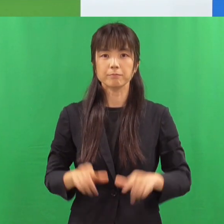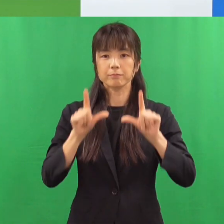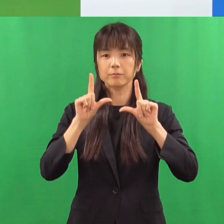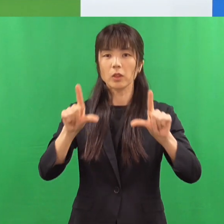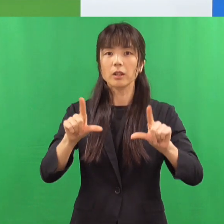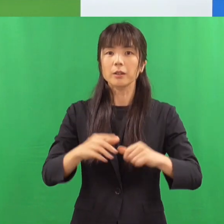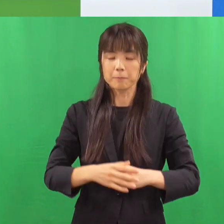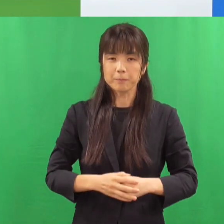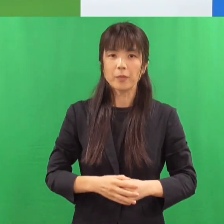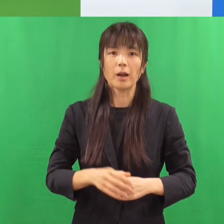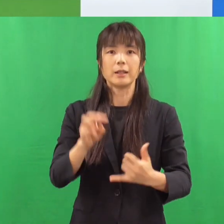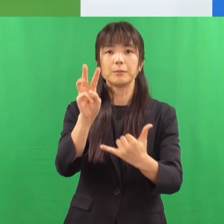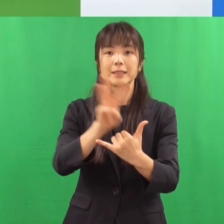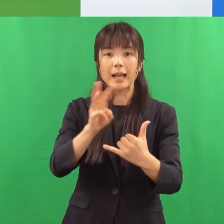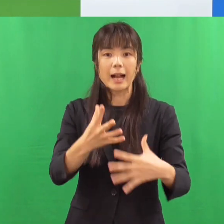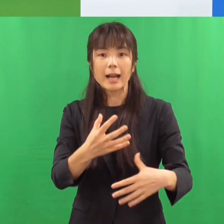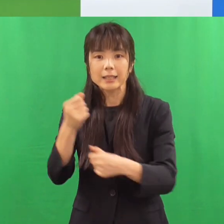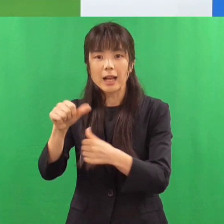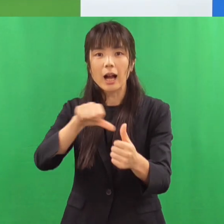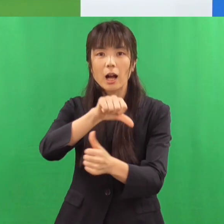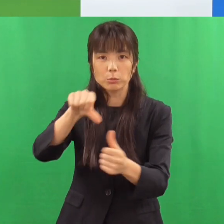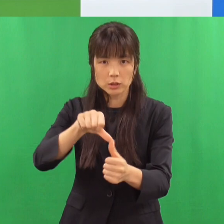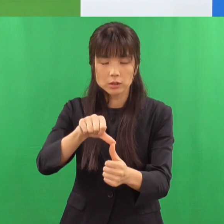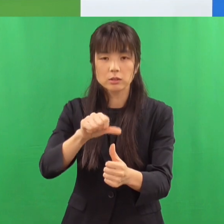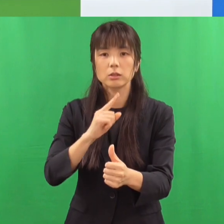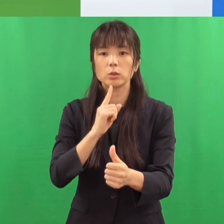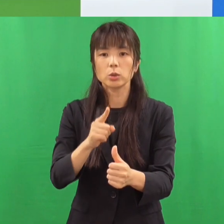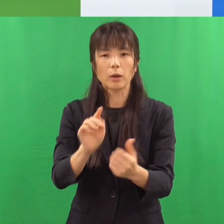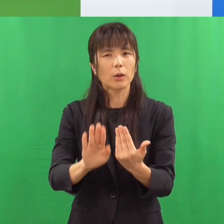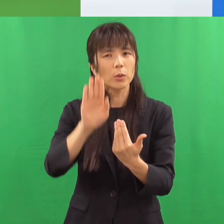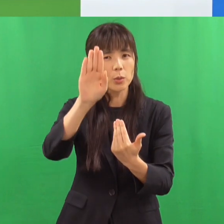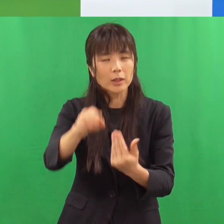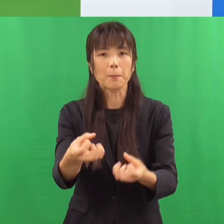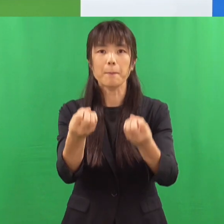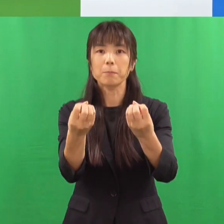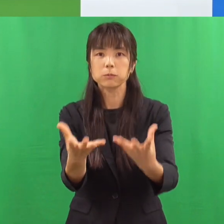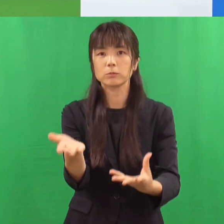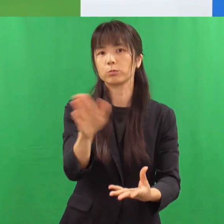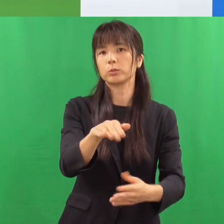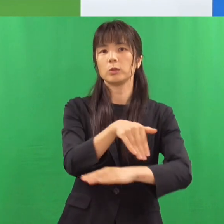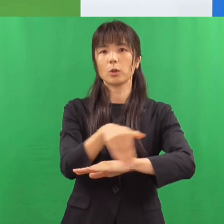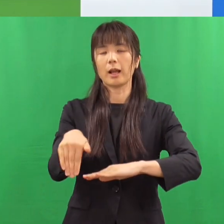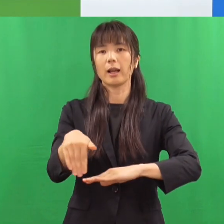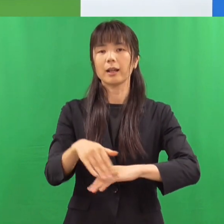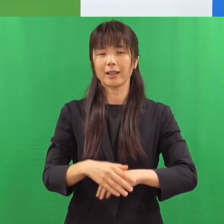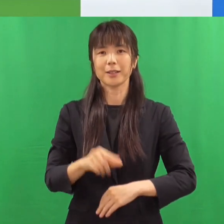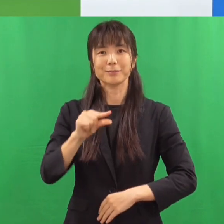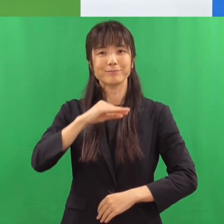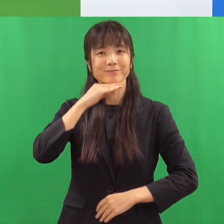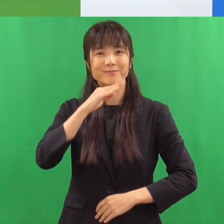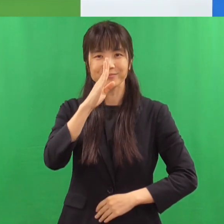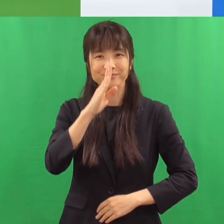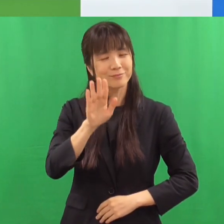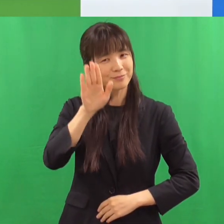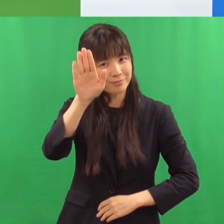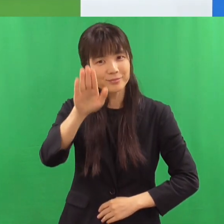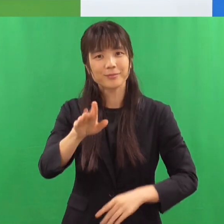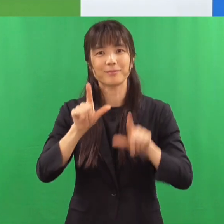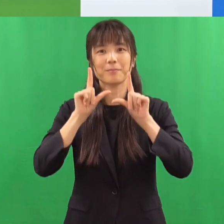は、これから載せていくことになります。まもなく発表できるというふうに思います。